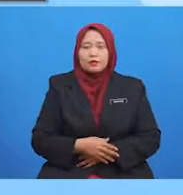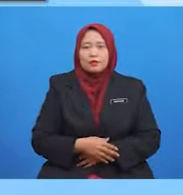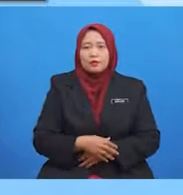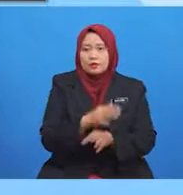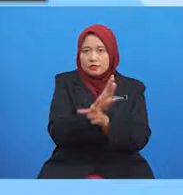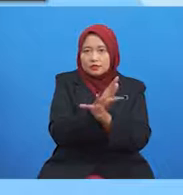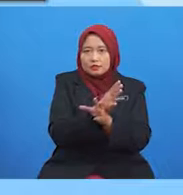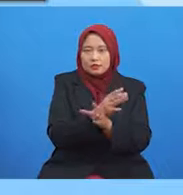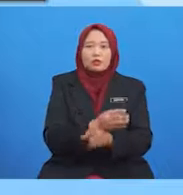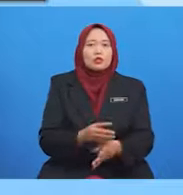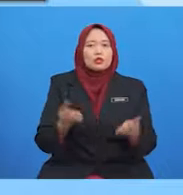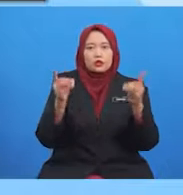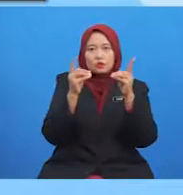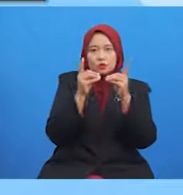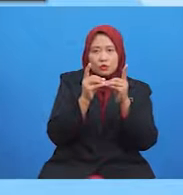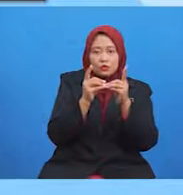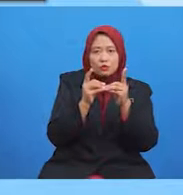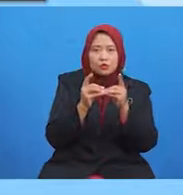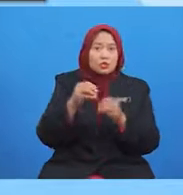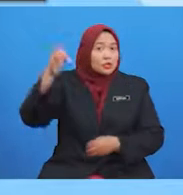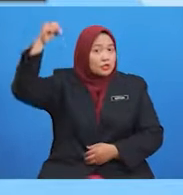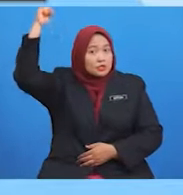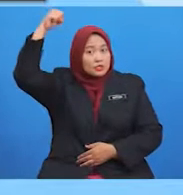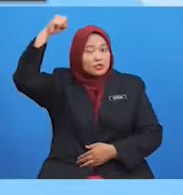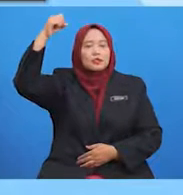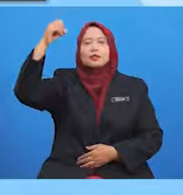menemukan sinar X secara tidak sengaja.